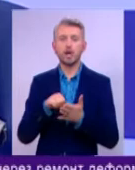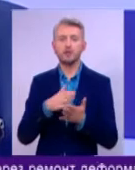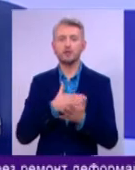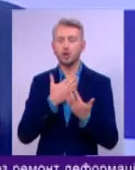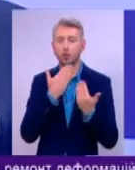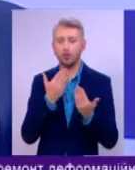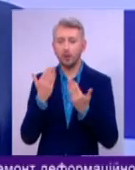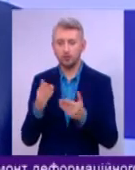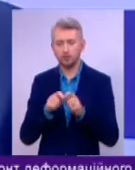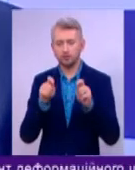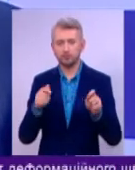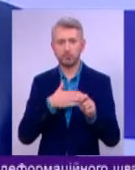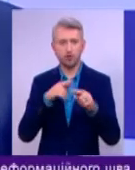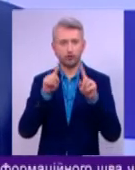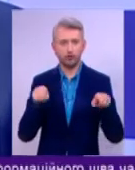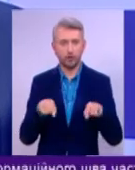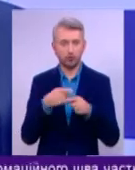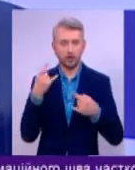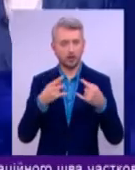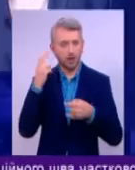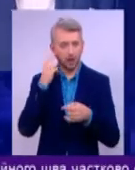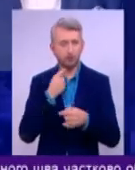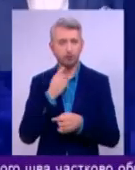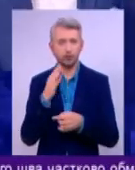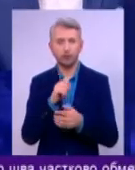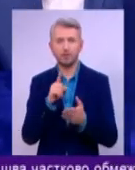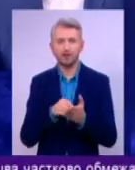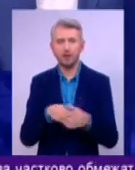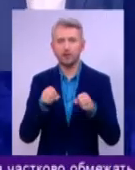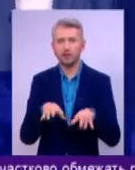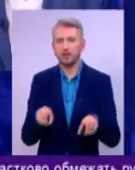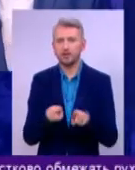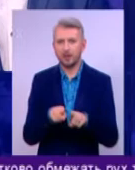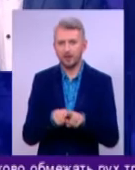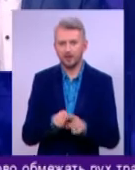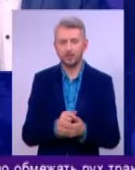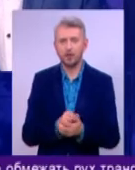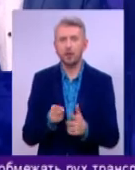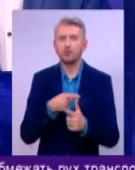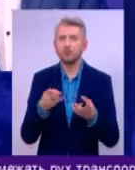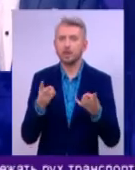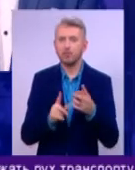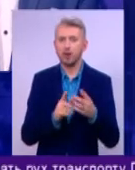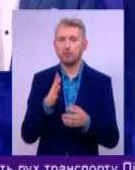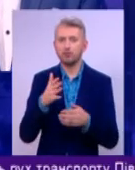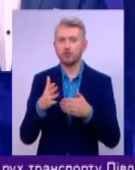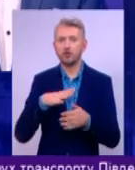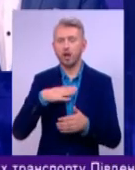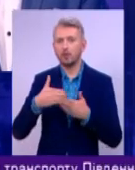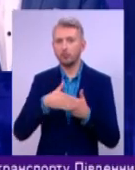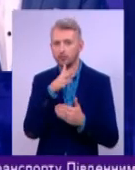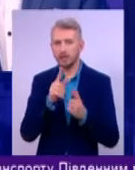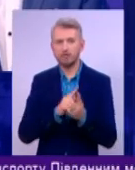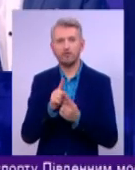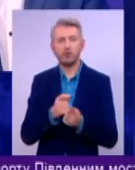опитування. Заходьте на нашу сторінку телеканал «Київ» і проголосуйте. Запитання ми вирішили сьогодні поставити таке. Чи слід чекати найближчим часом